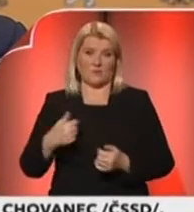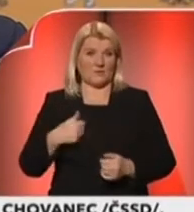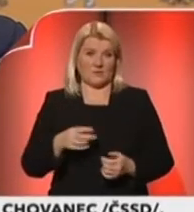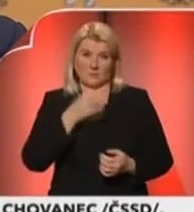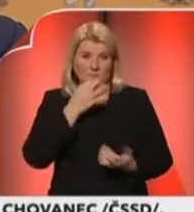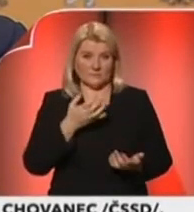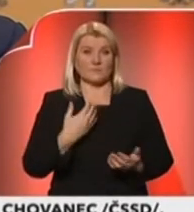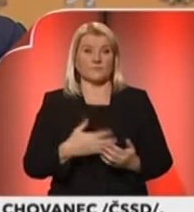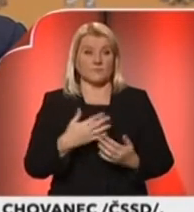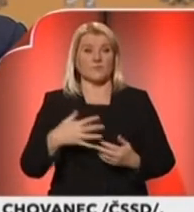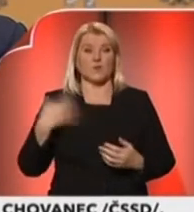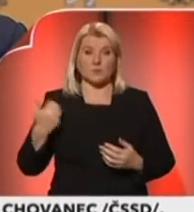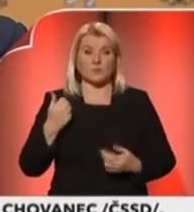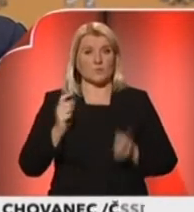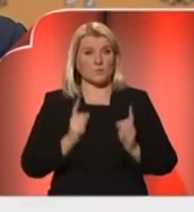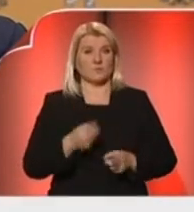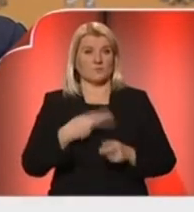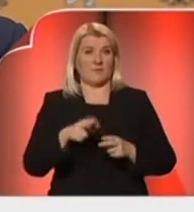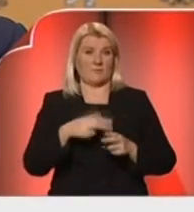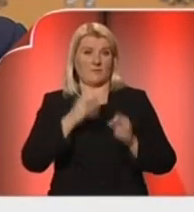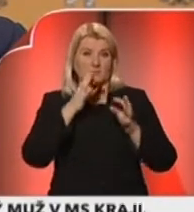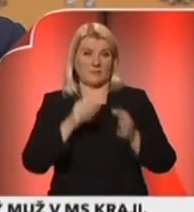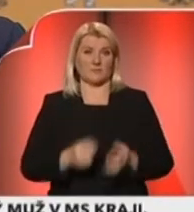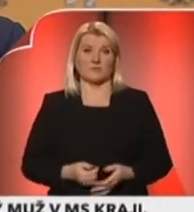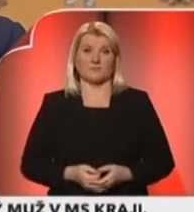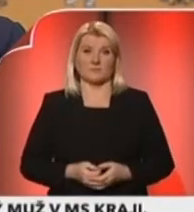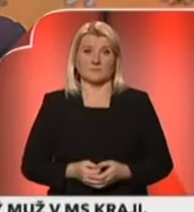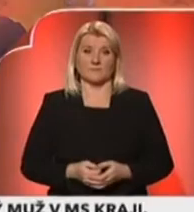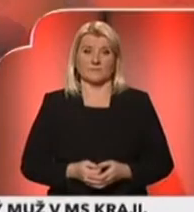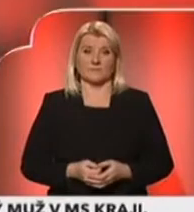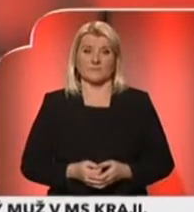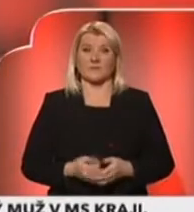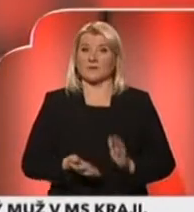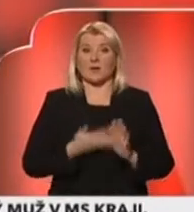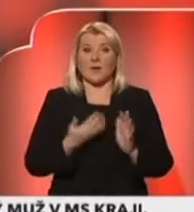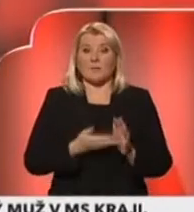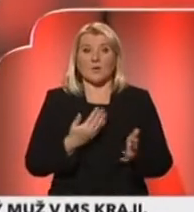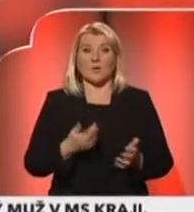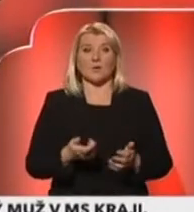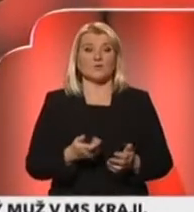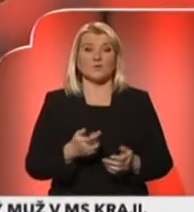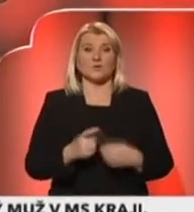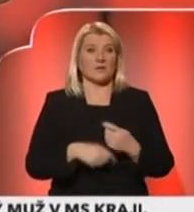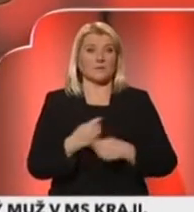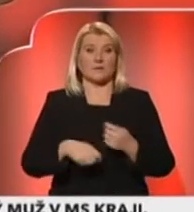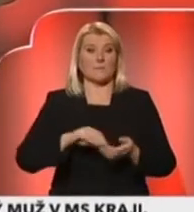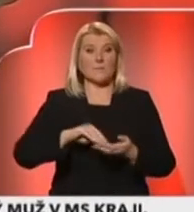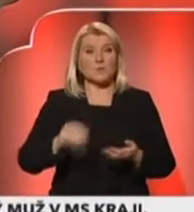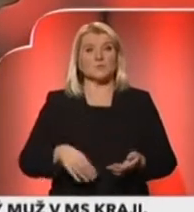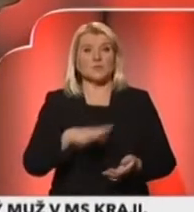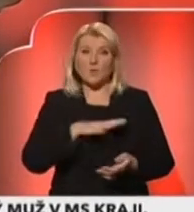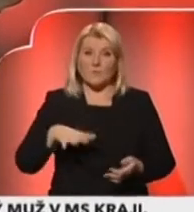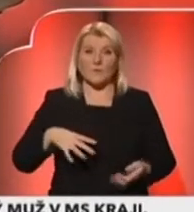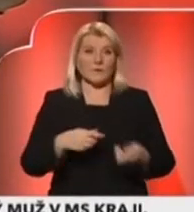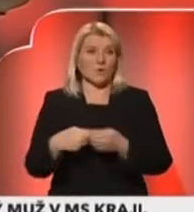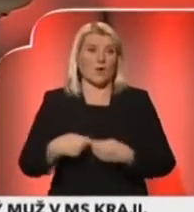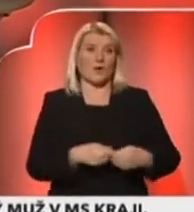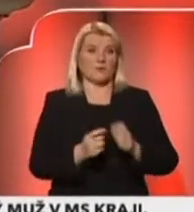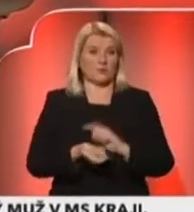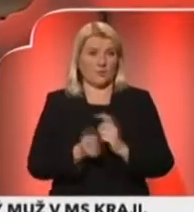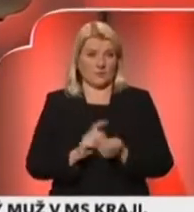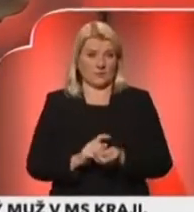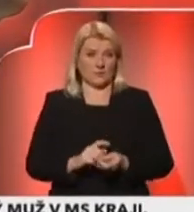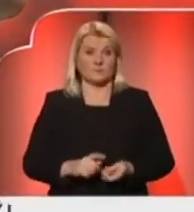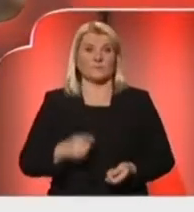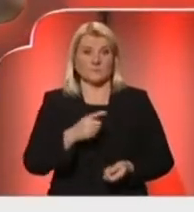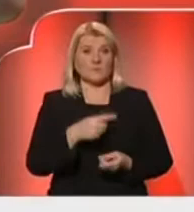hospodaření musíme zlepšit. Od toho se všechno odvíjí. Proč vlastně nepodepisujete klasickou koaliční dohodu? Vy jste řekl, že